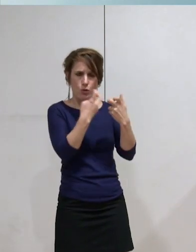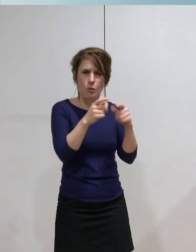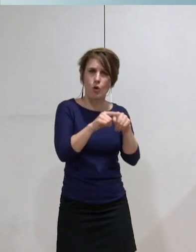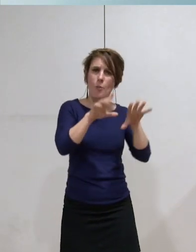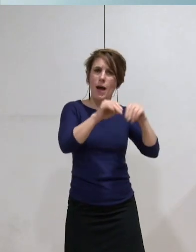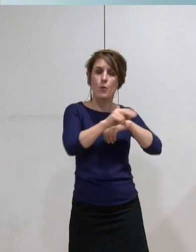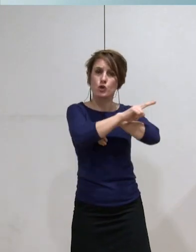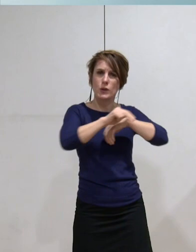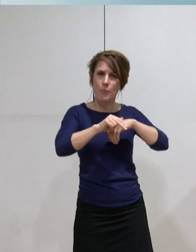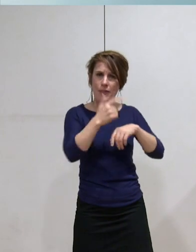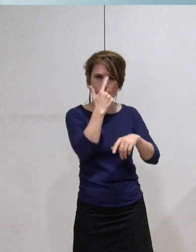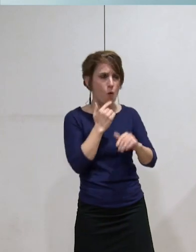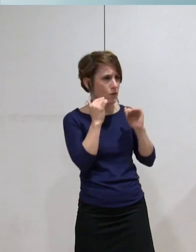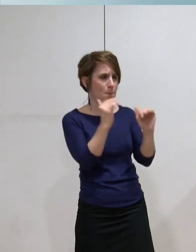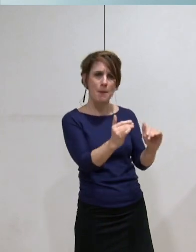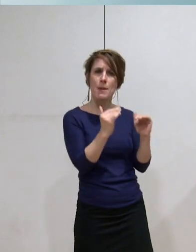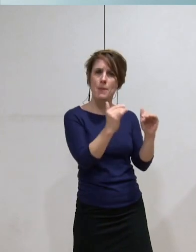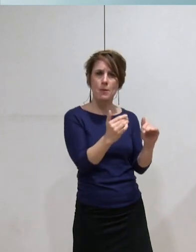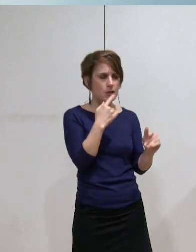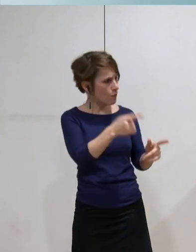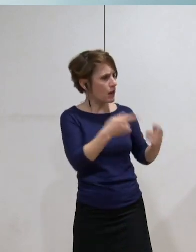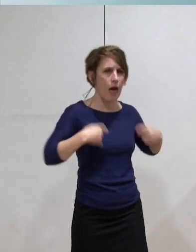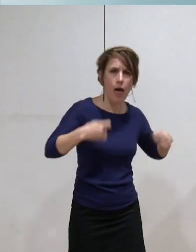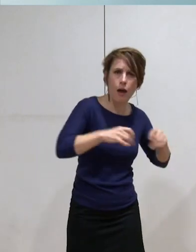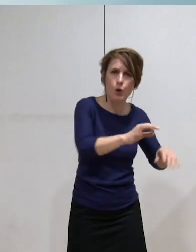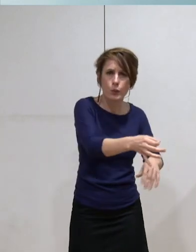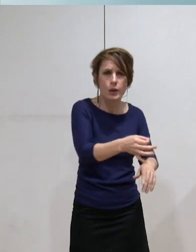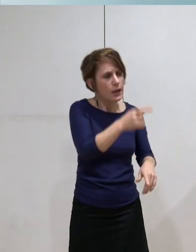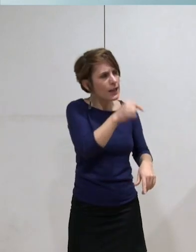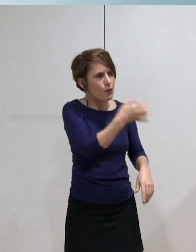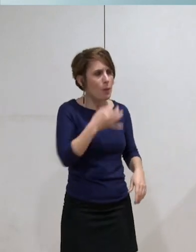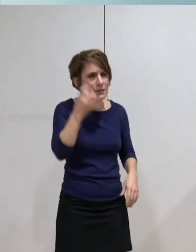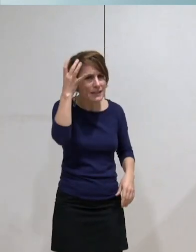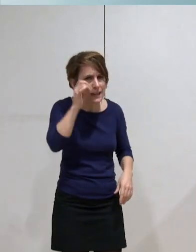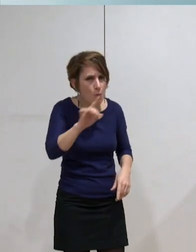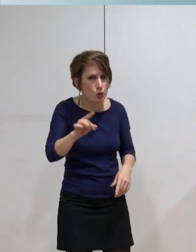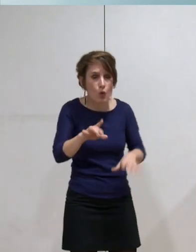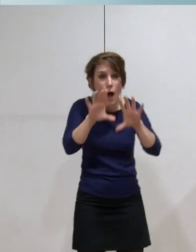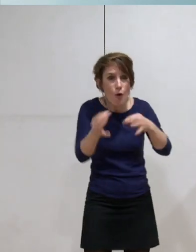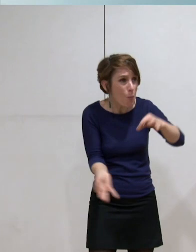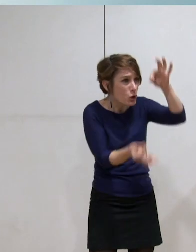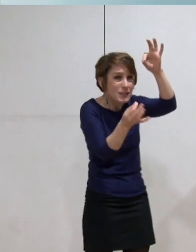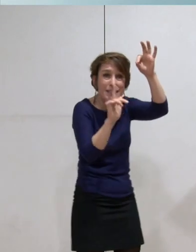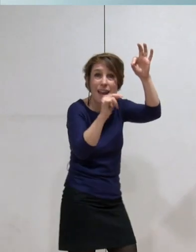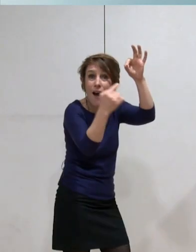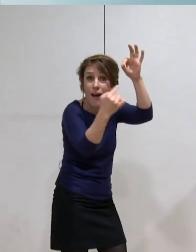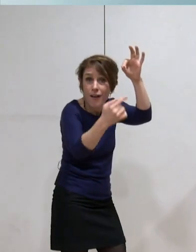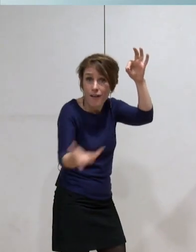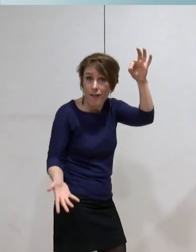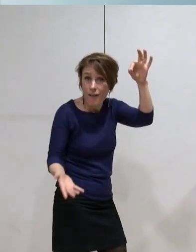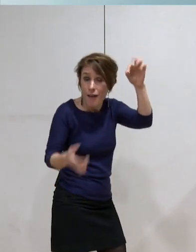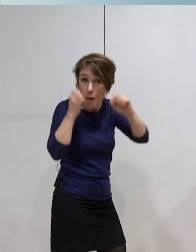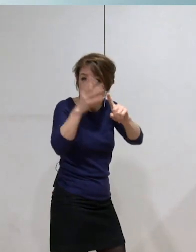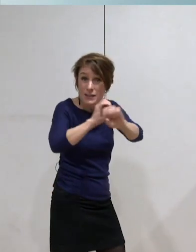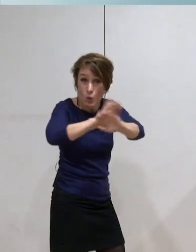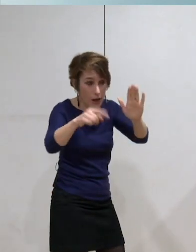visiblement la sobriété à ses limites et ne me dites pas que c'est n'importe quoi ce poste est là ces mission sont clair